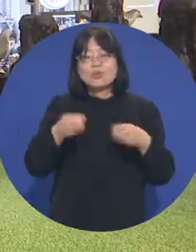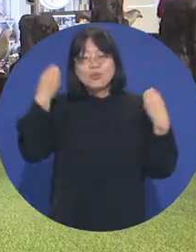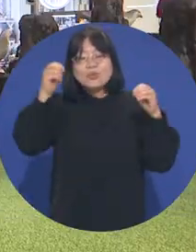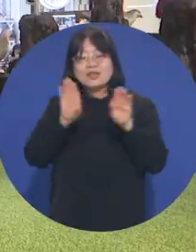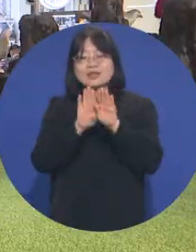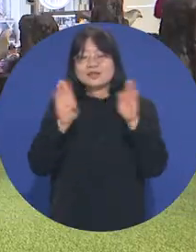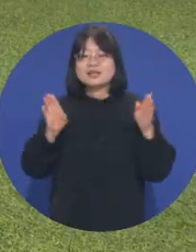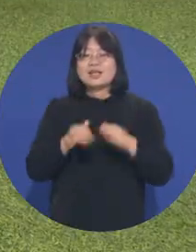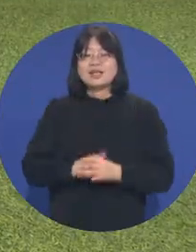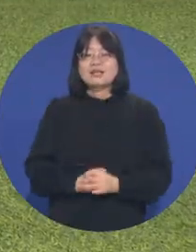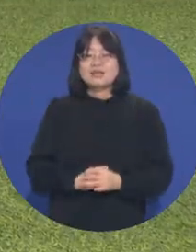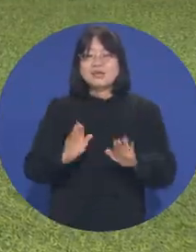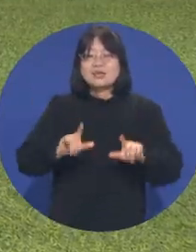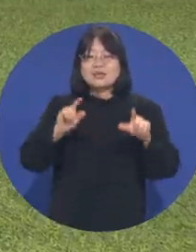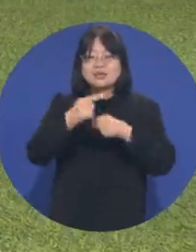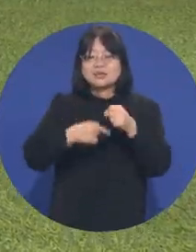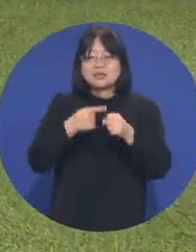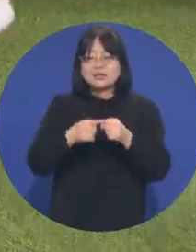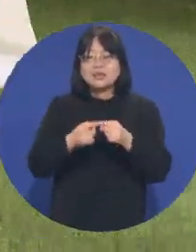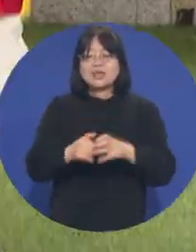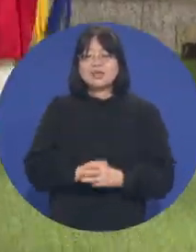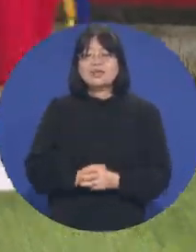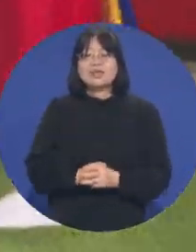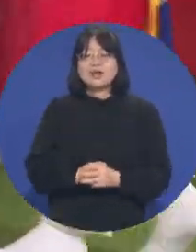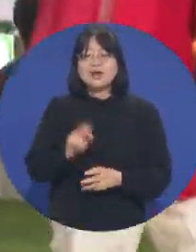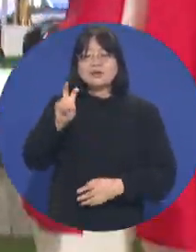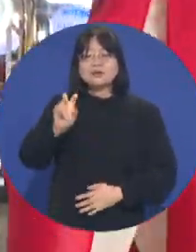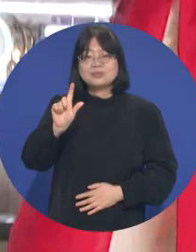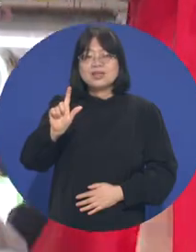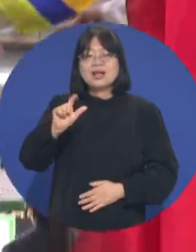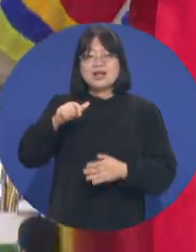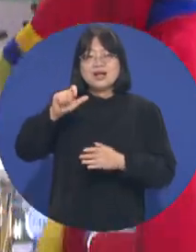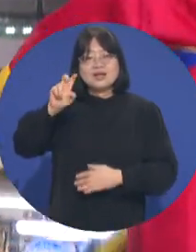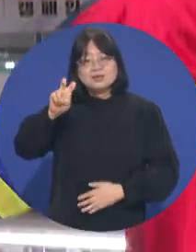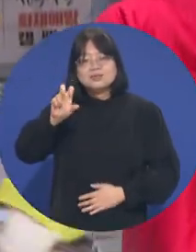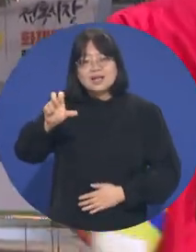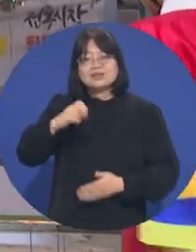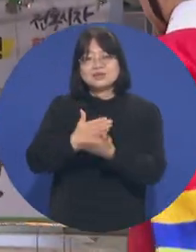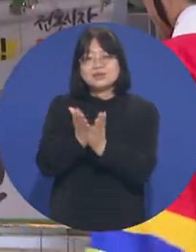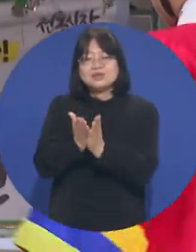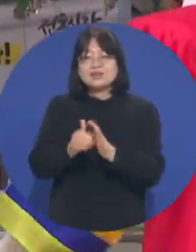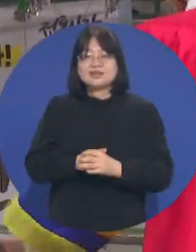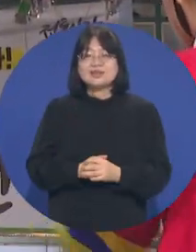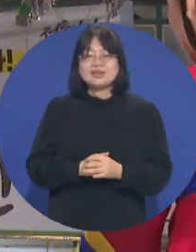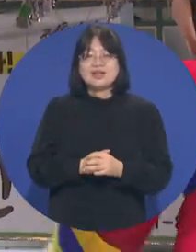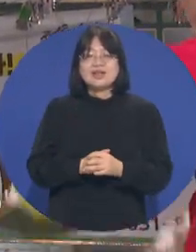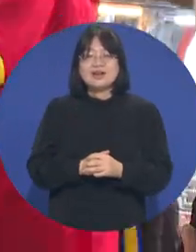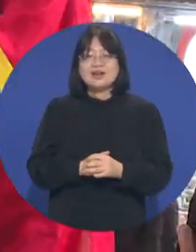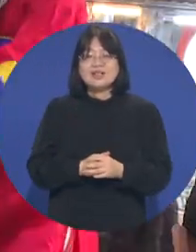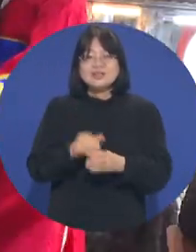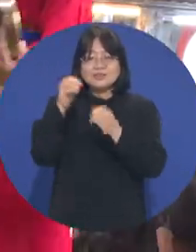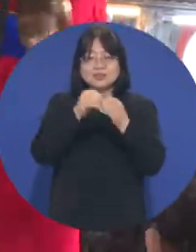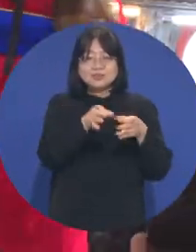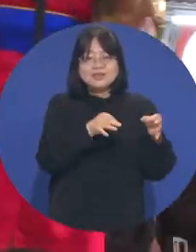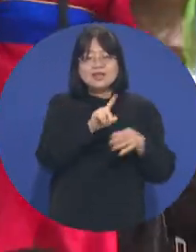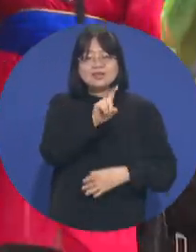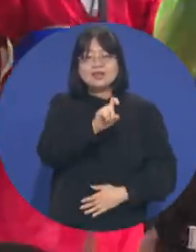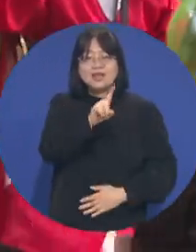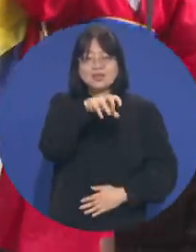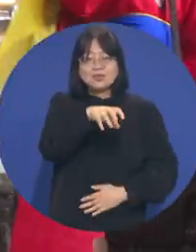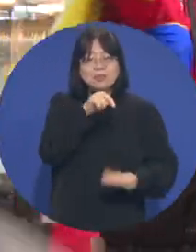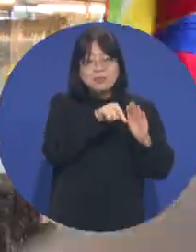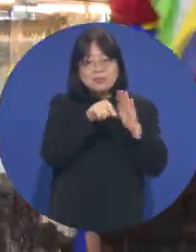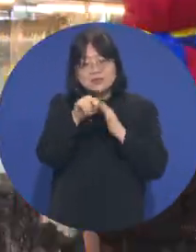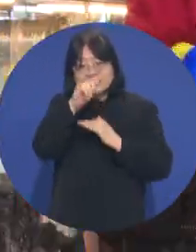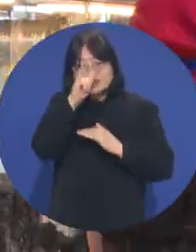공연을 열었습니다. 올한해 동안 더 무형유산 예능 25종목이 도내 전통시장 11곳을 찾아다니며